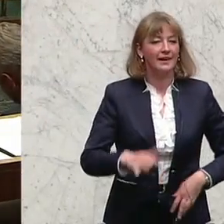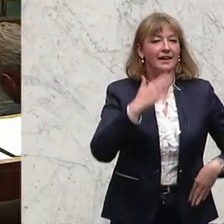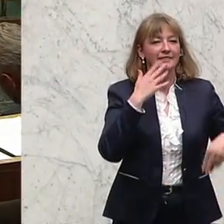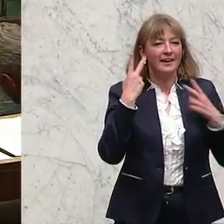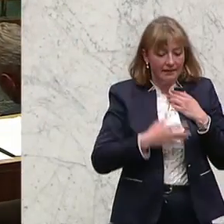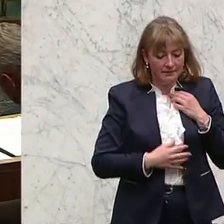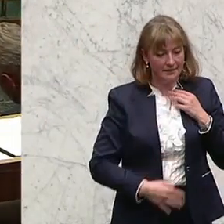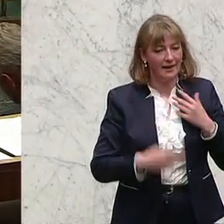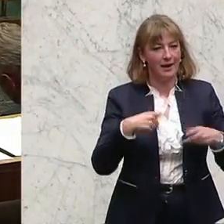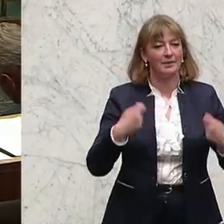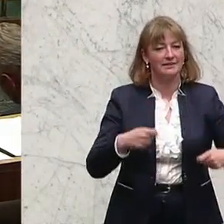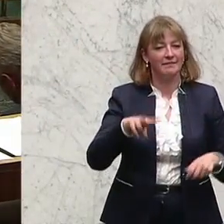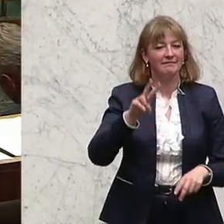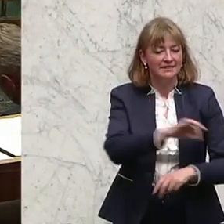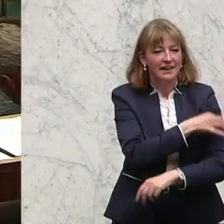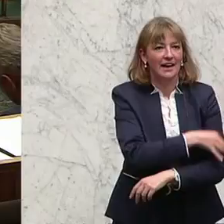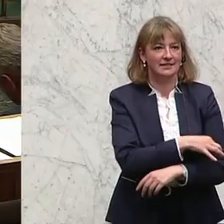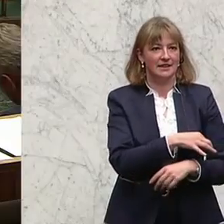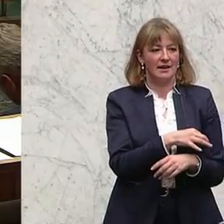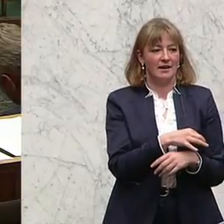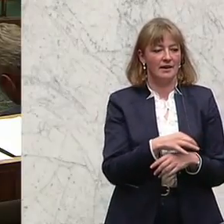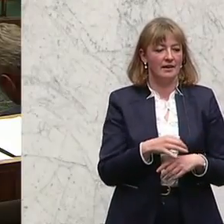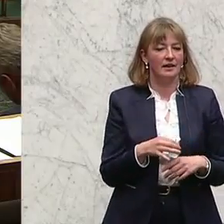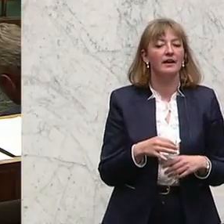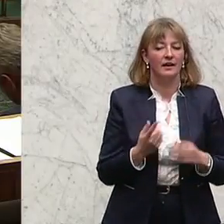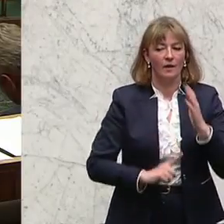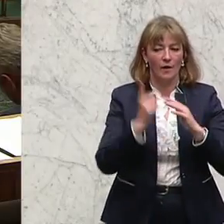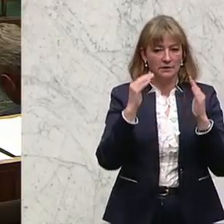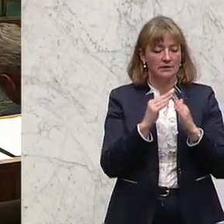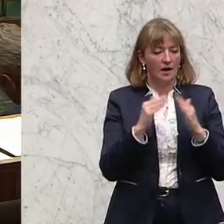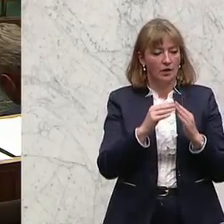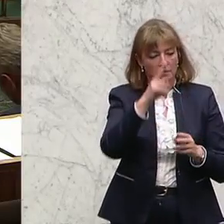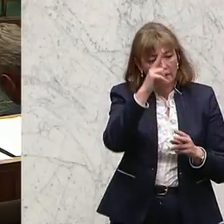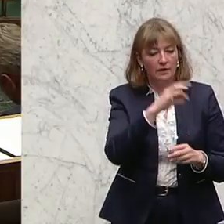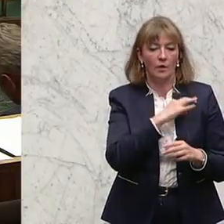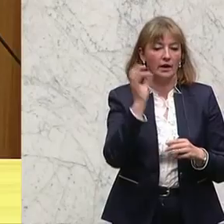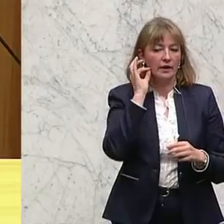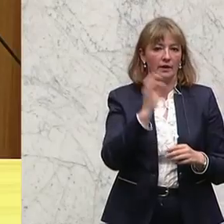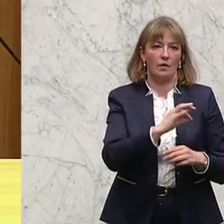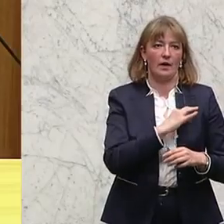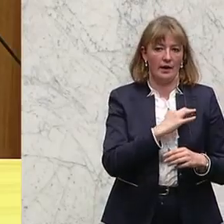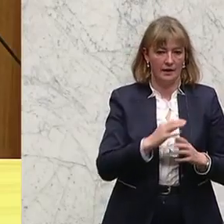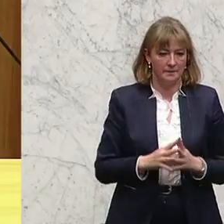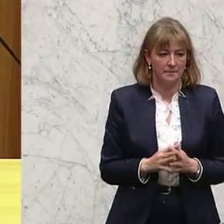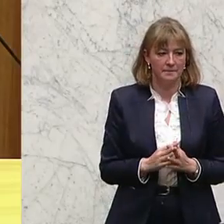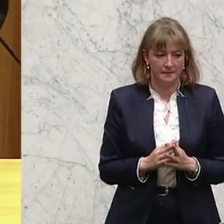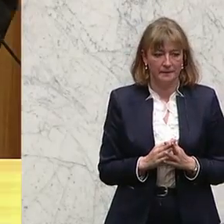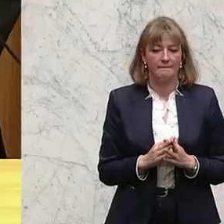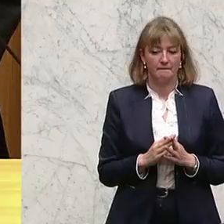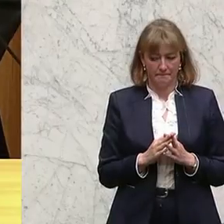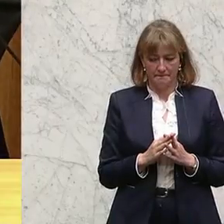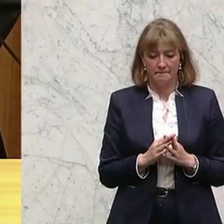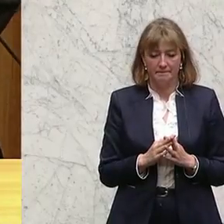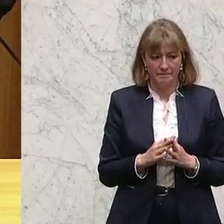Danke, Herr Präsident. Herr Vizekanzler, Hohes Haus, werte Kolleginnen und Kollegen. Zuerst,